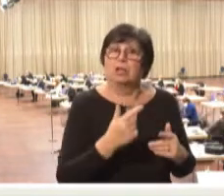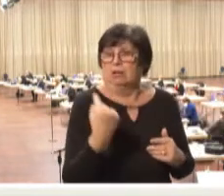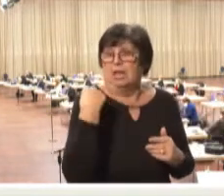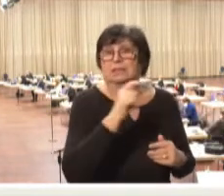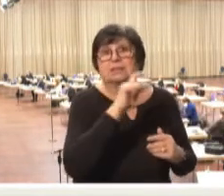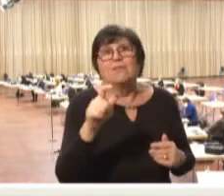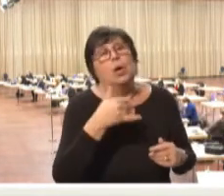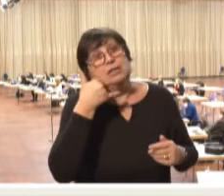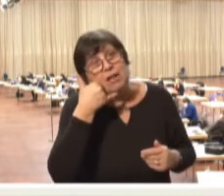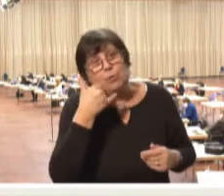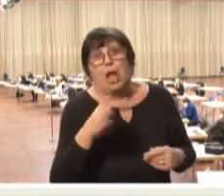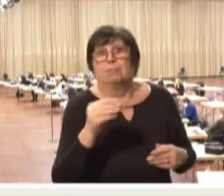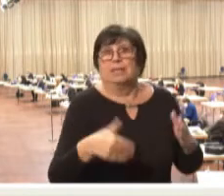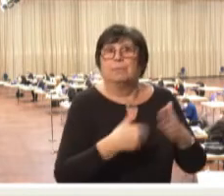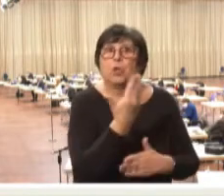ein Telefonat mit dem neuen